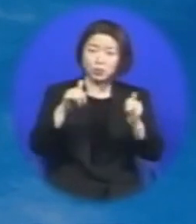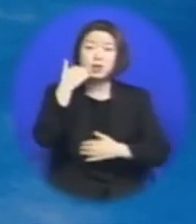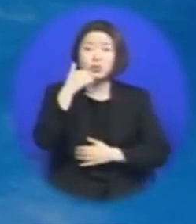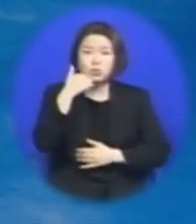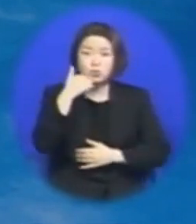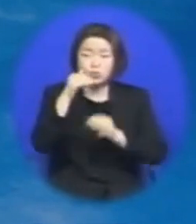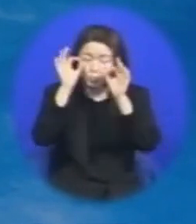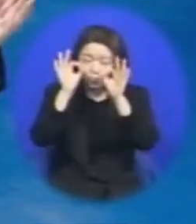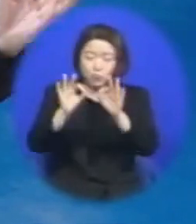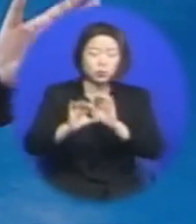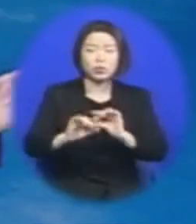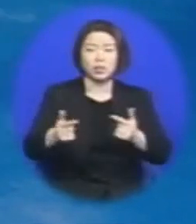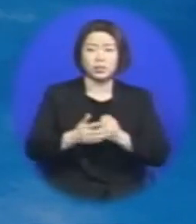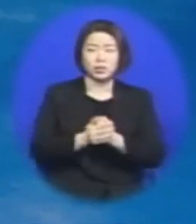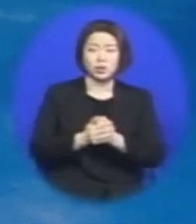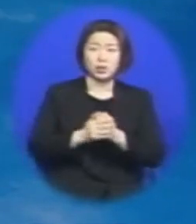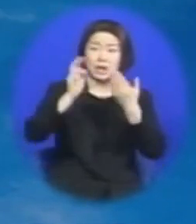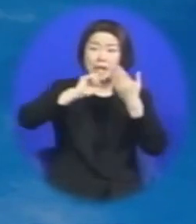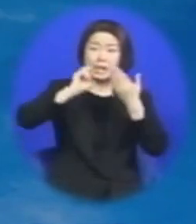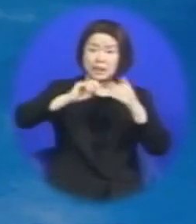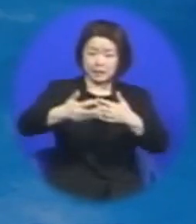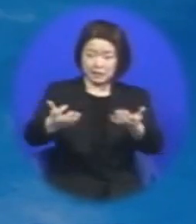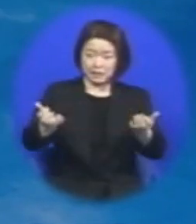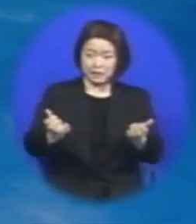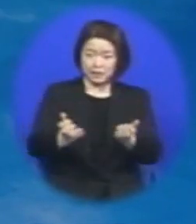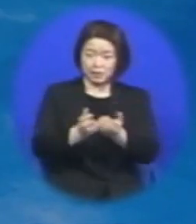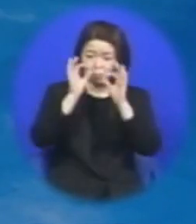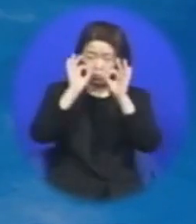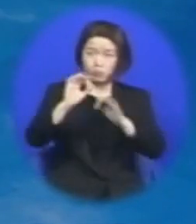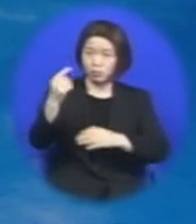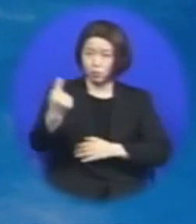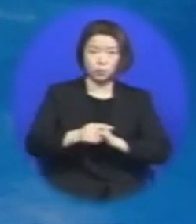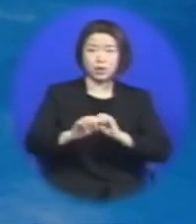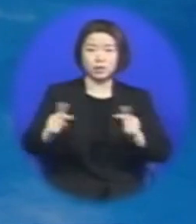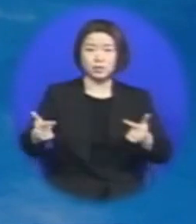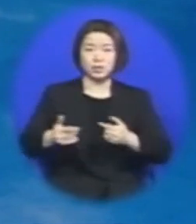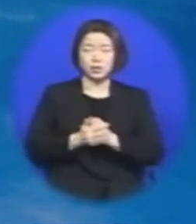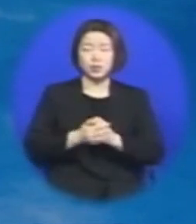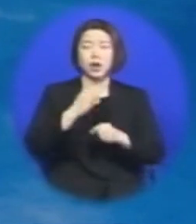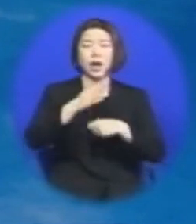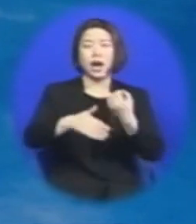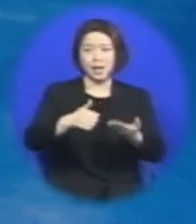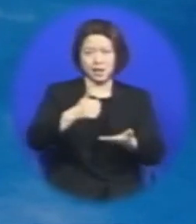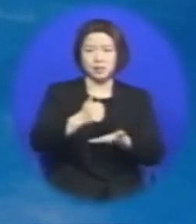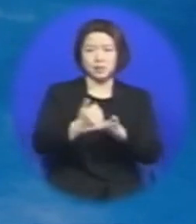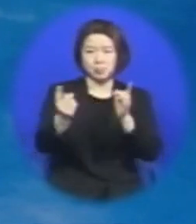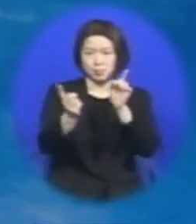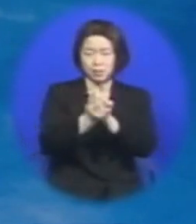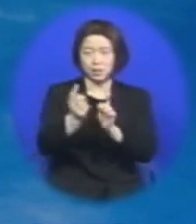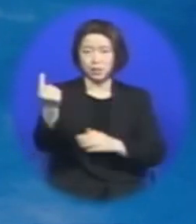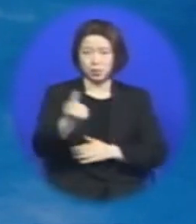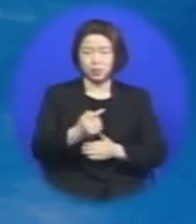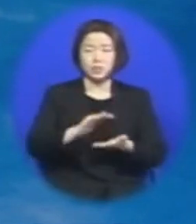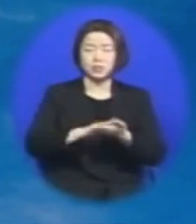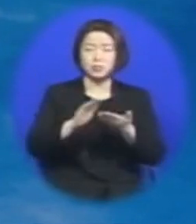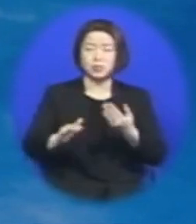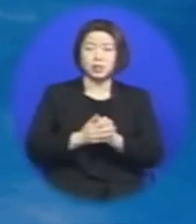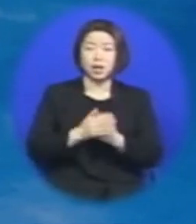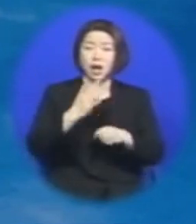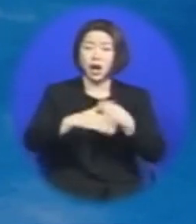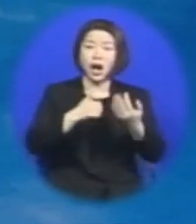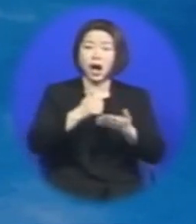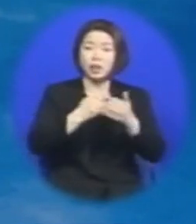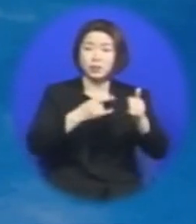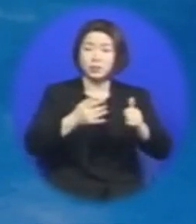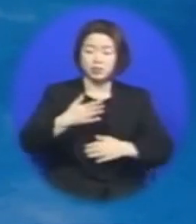돼요 무슨 찬양대 보러 온 것도 아닙니다 하나님이에요 하나님께서